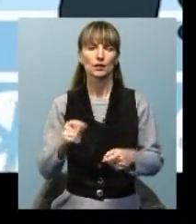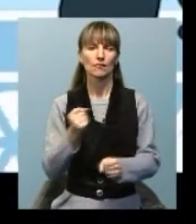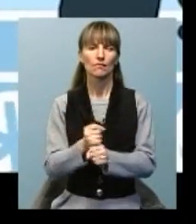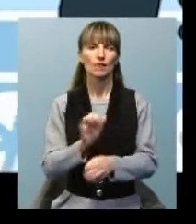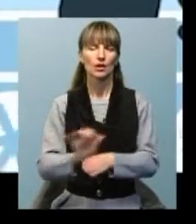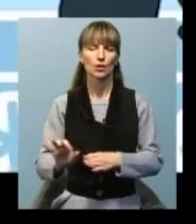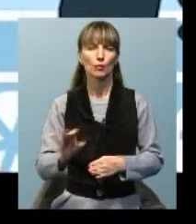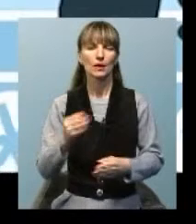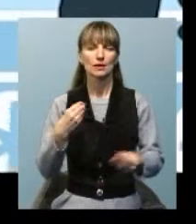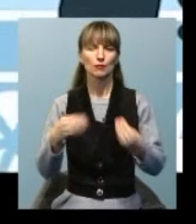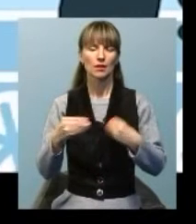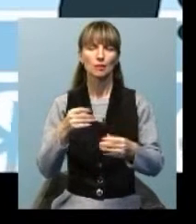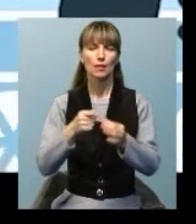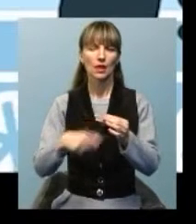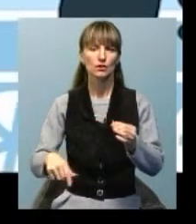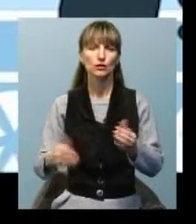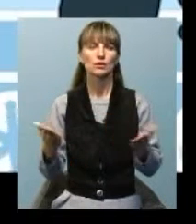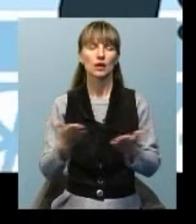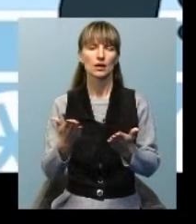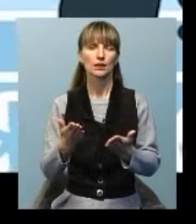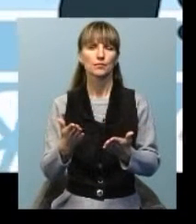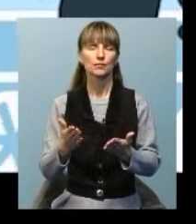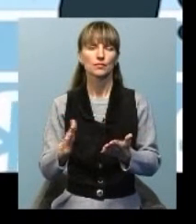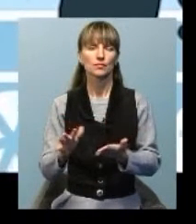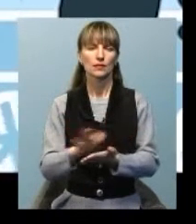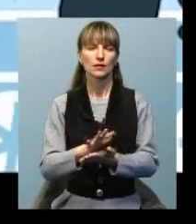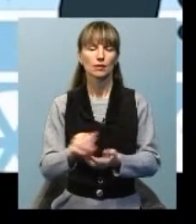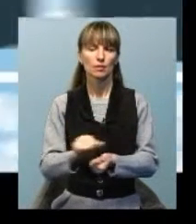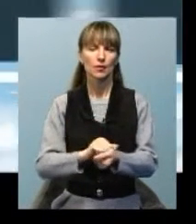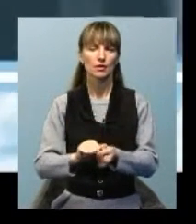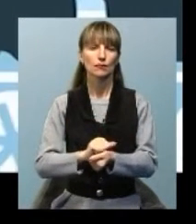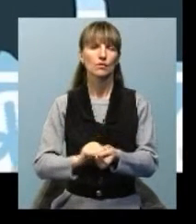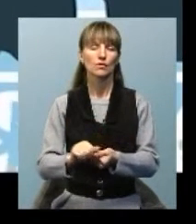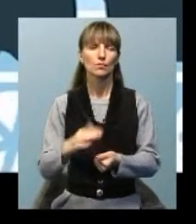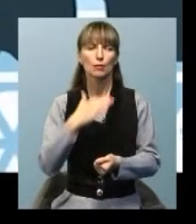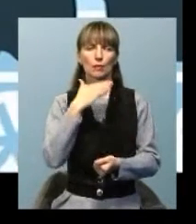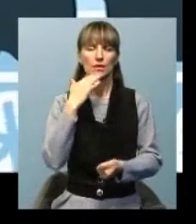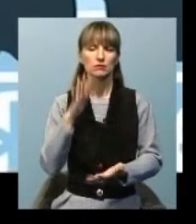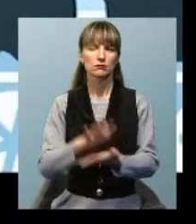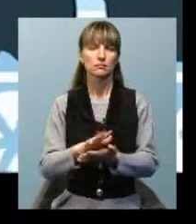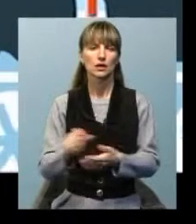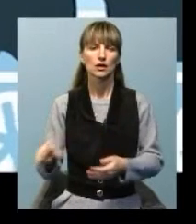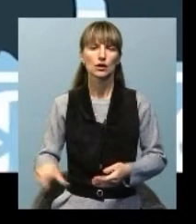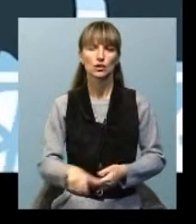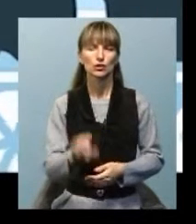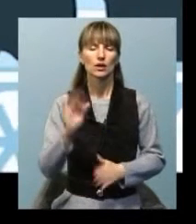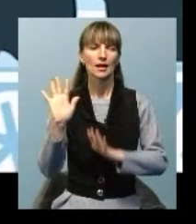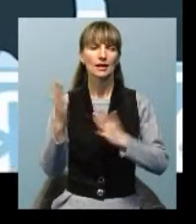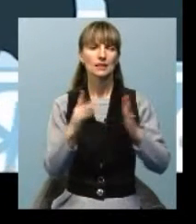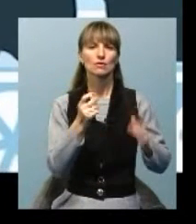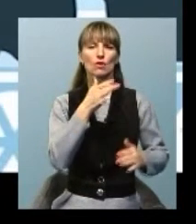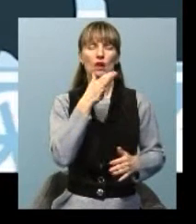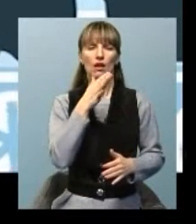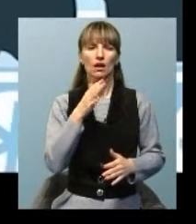Звикли ми і до пластикових пляшок, які не б'ються. Але ця вигода перетворюється у масове забруднення річок і лісів. 100 років